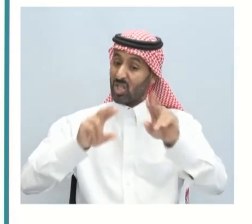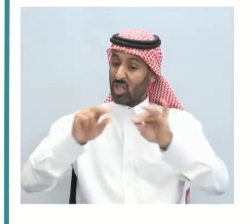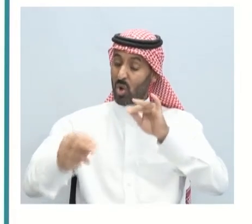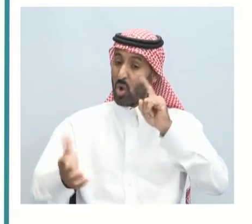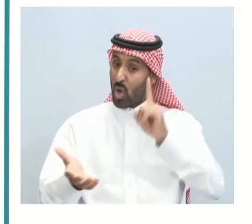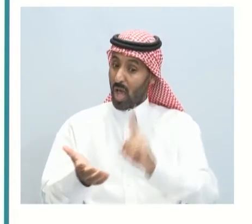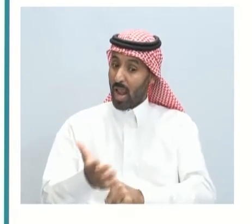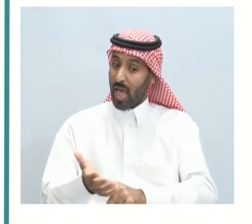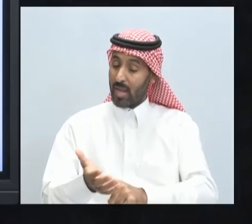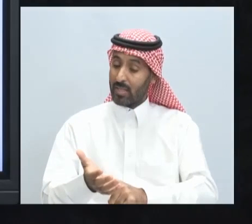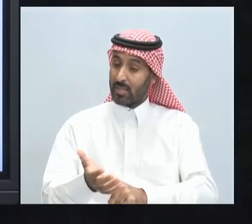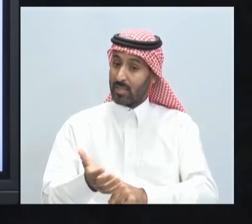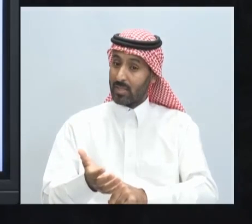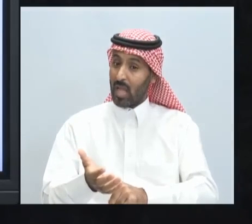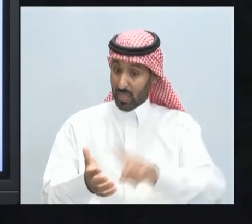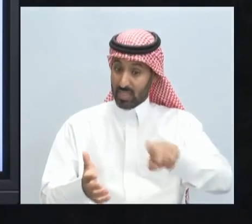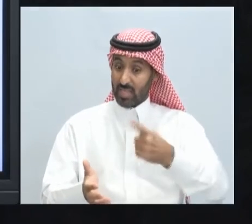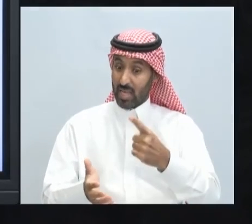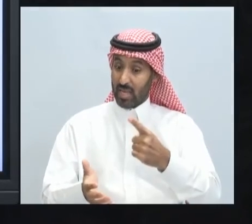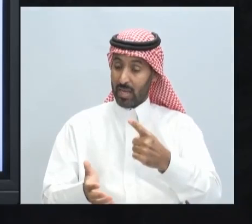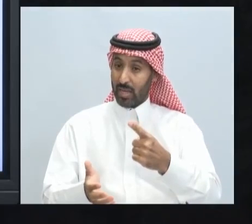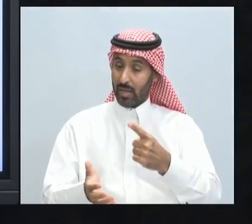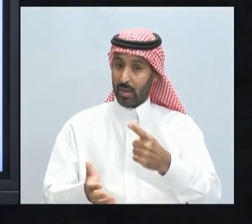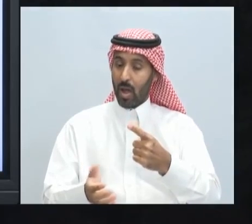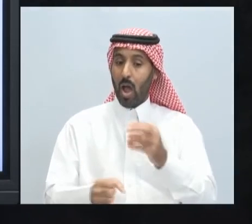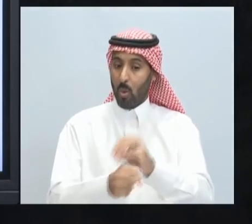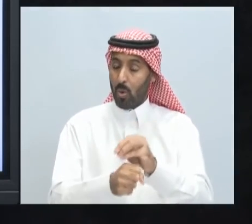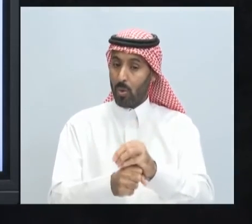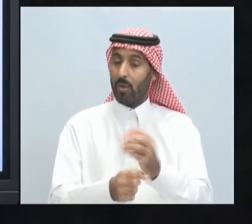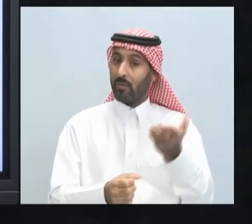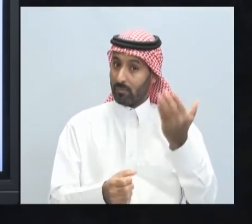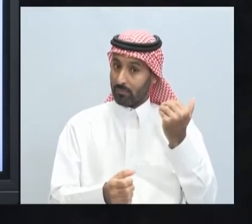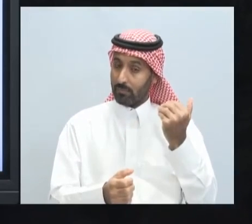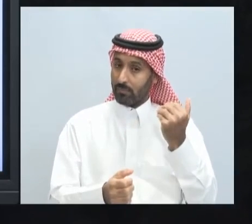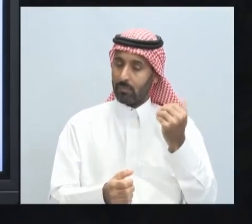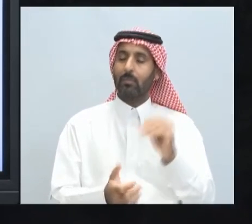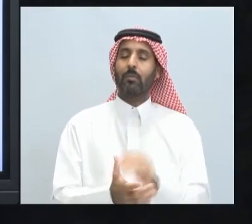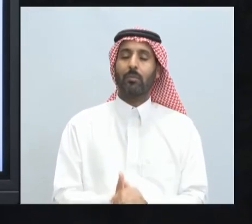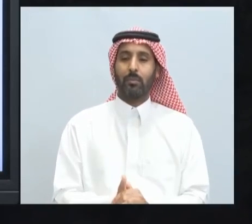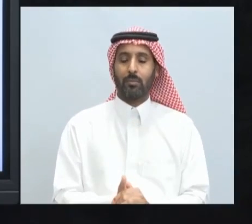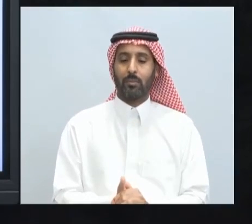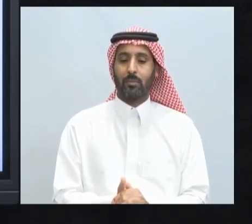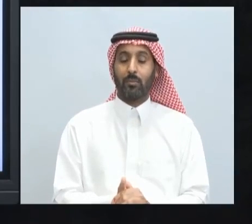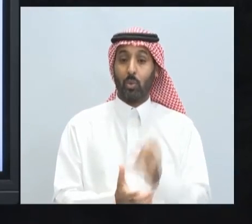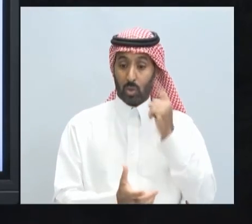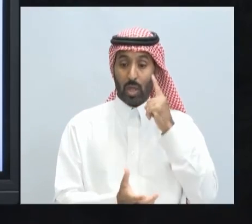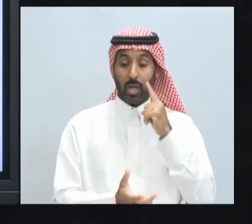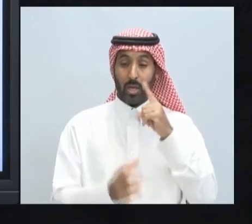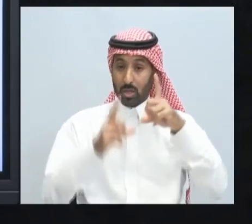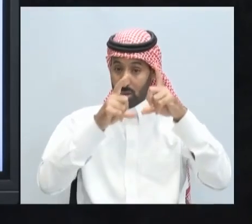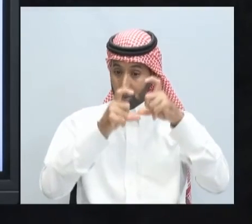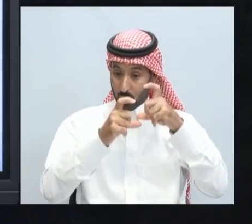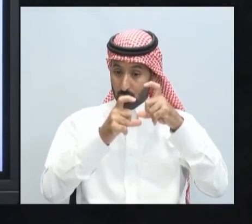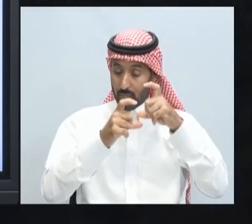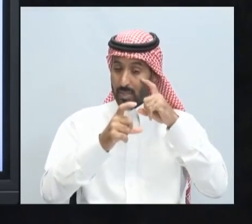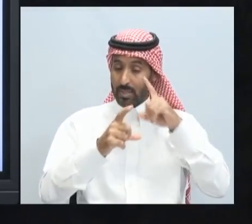القرارات هل هذا صحيح تطرقنا لذلك في بدايه الدرس وتذكروا صوره